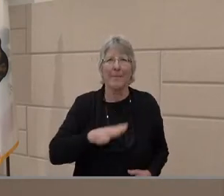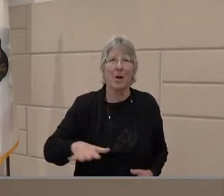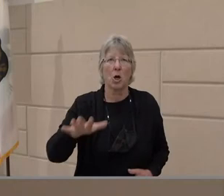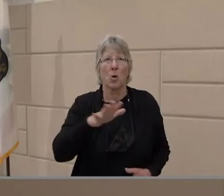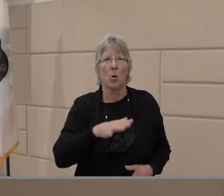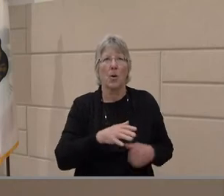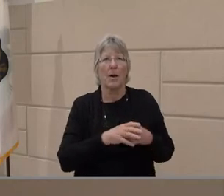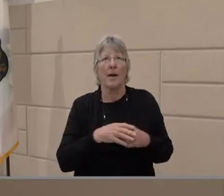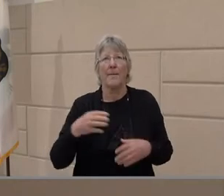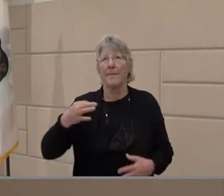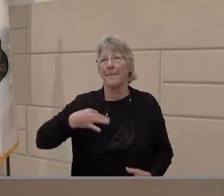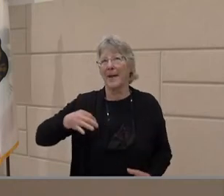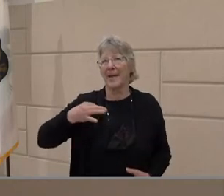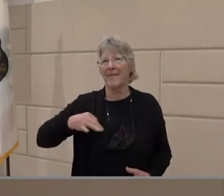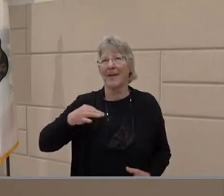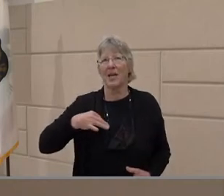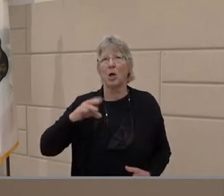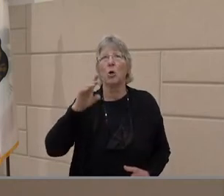ននោះ